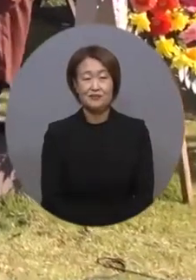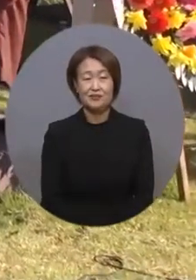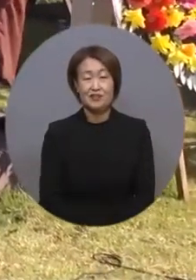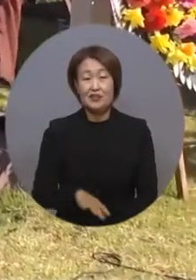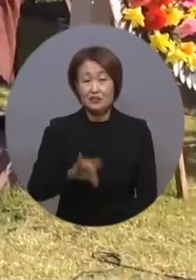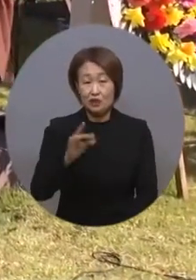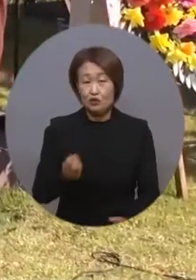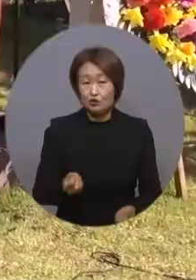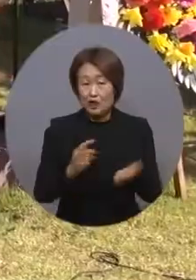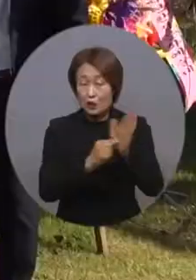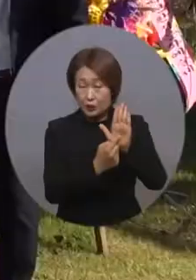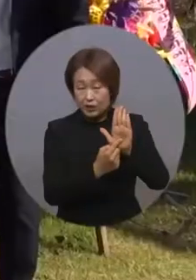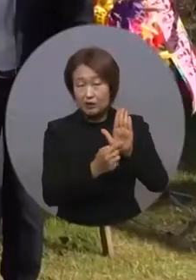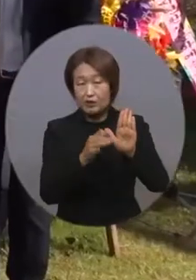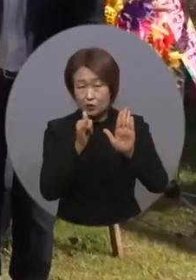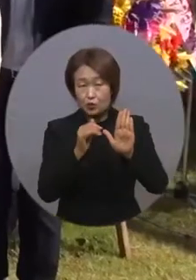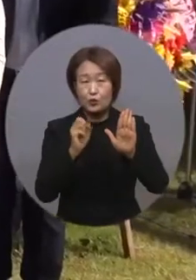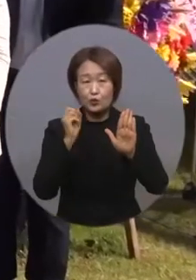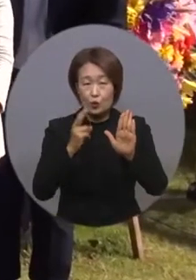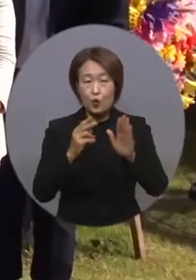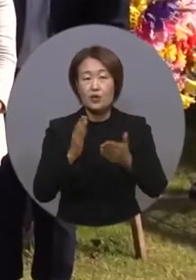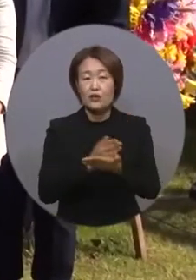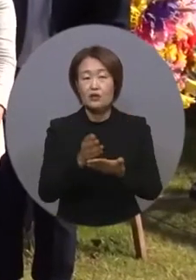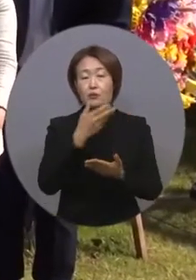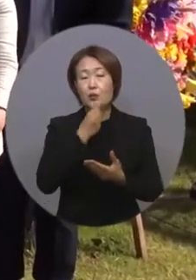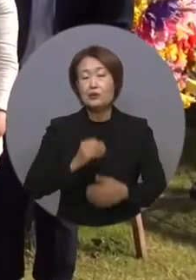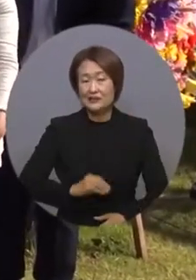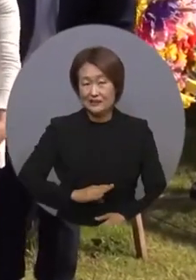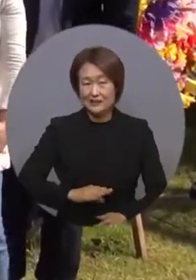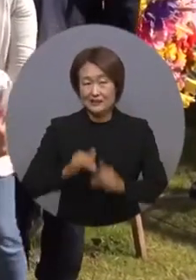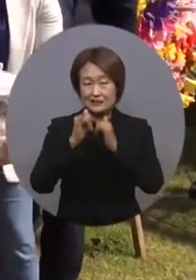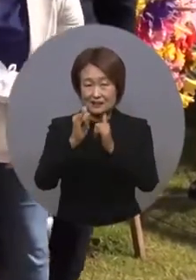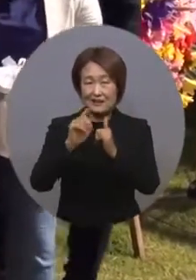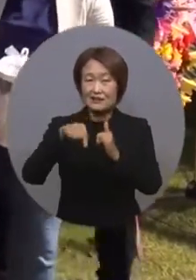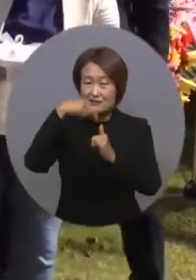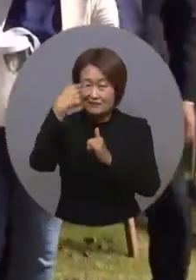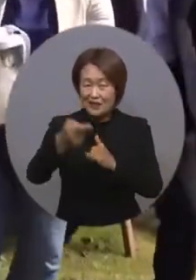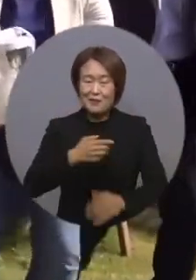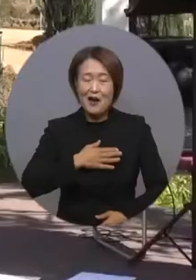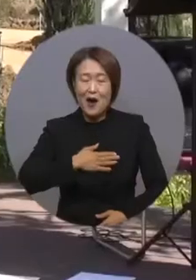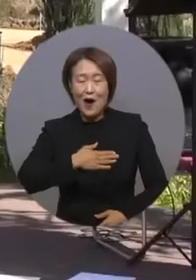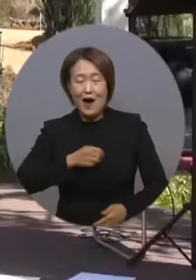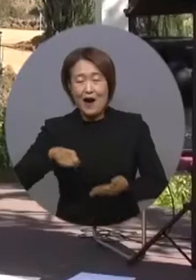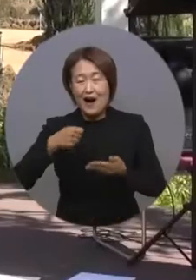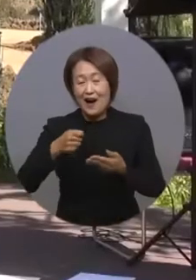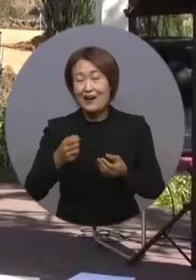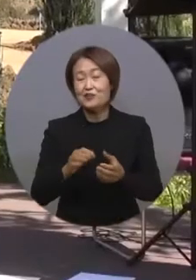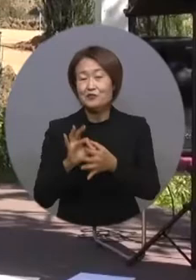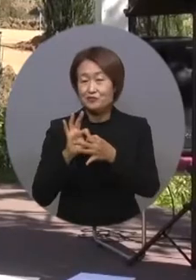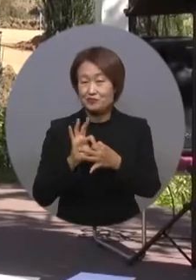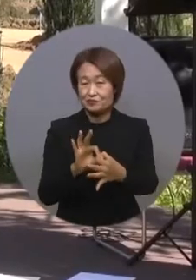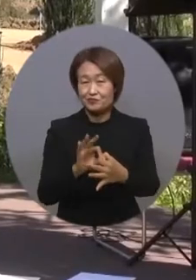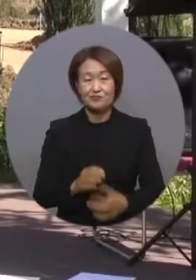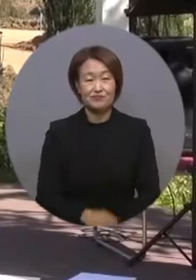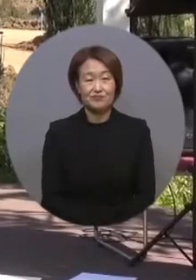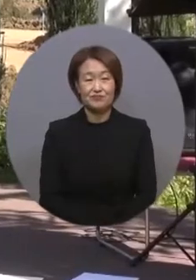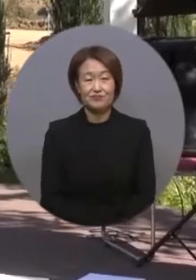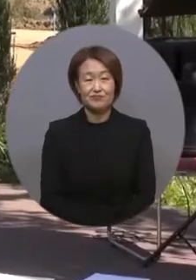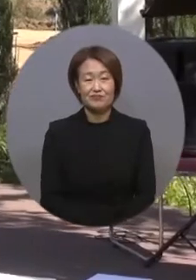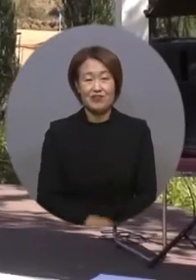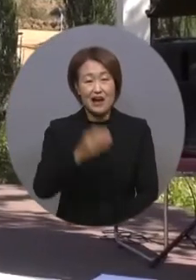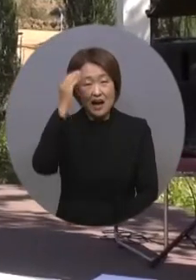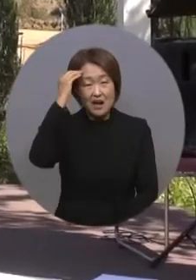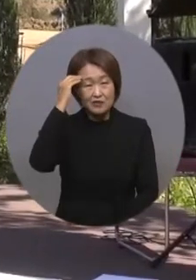축하 공연을 시작으로 나눔복지대상 시상식 5찬으로 이어졌습니다. 시상자는